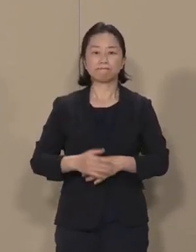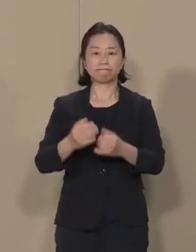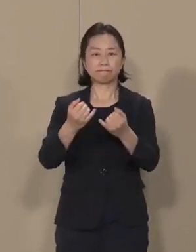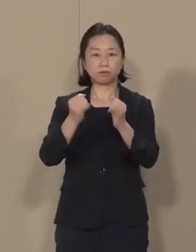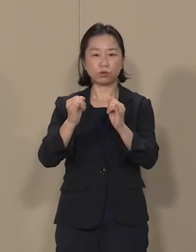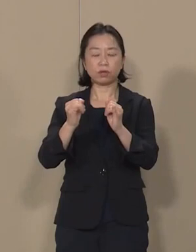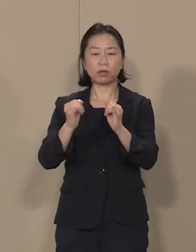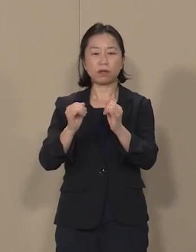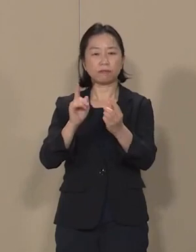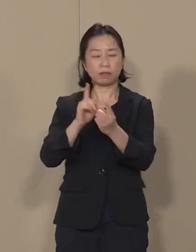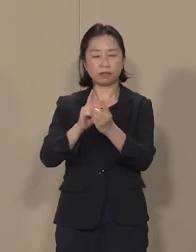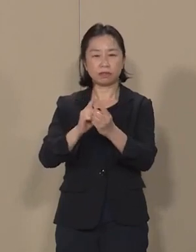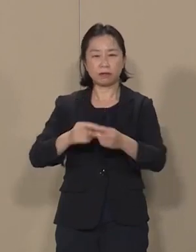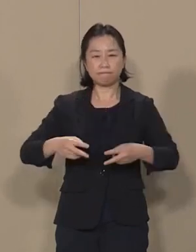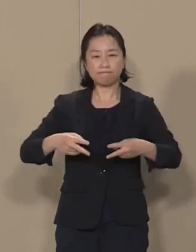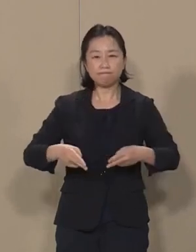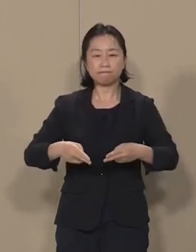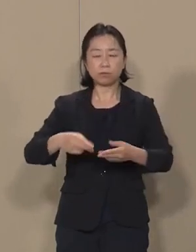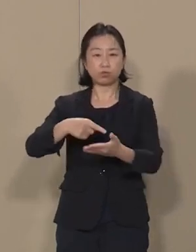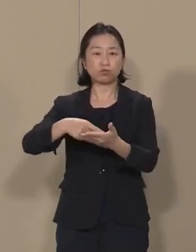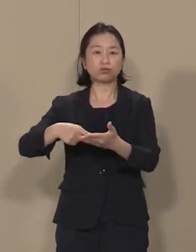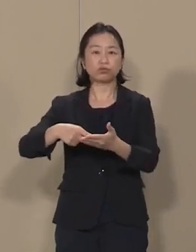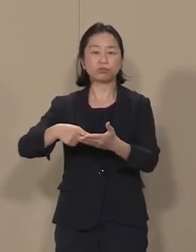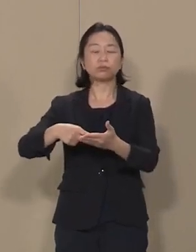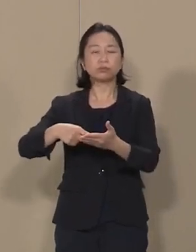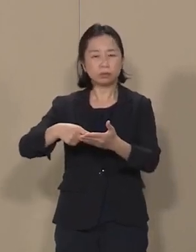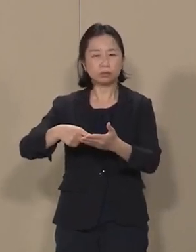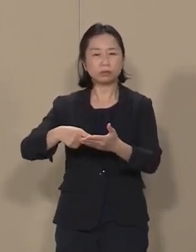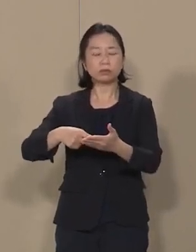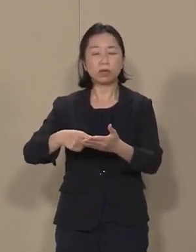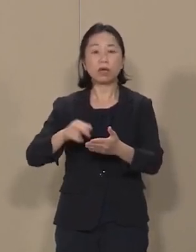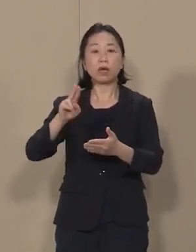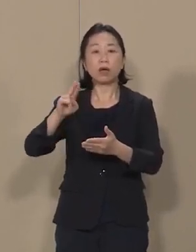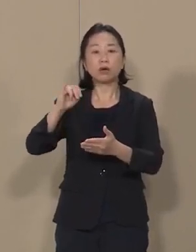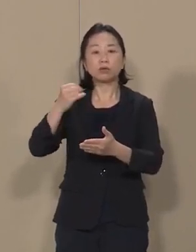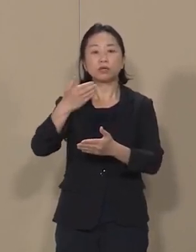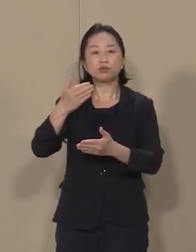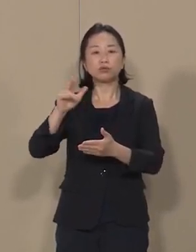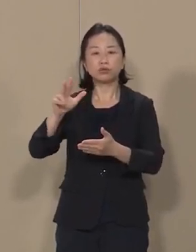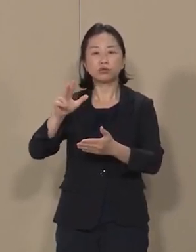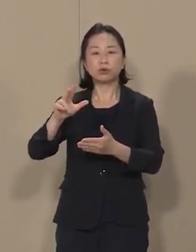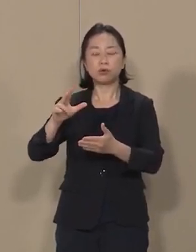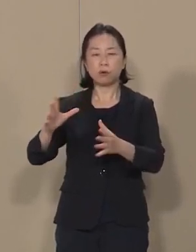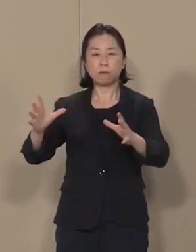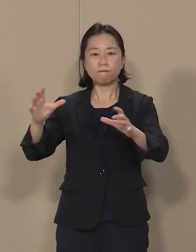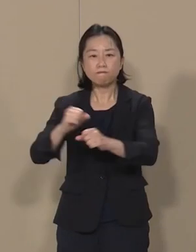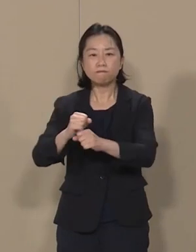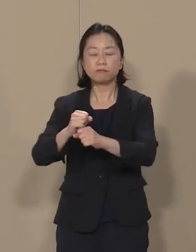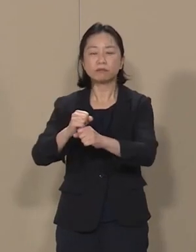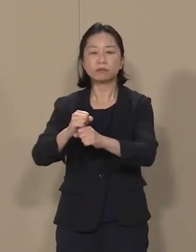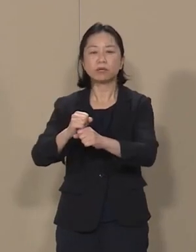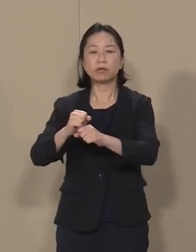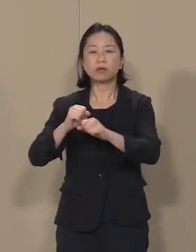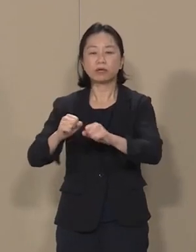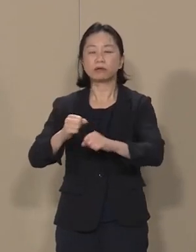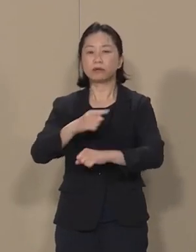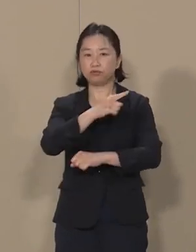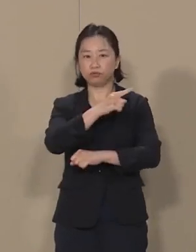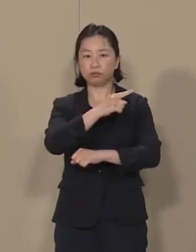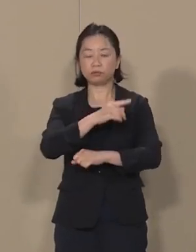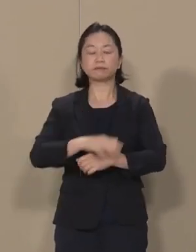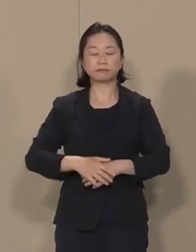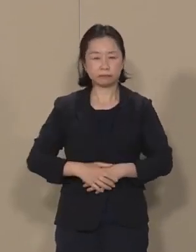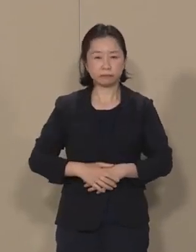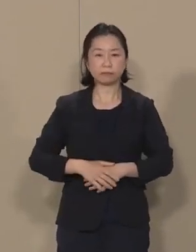対しては不妊室をさせてウイグル人は滅びようとしているんですウイ振りに対してこんなにひどいことをする中国そして考えて